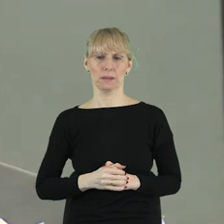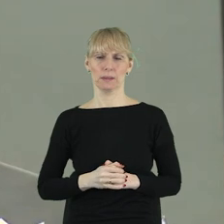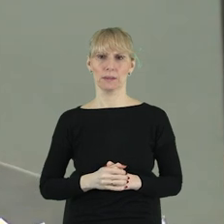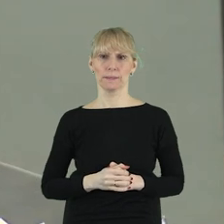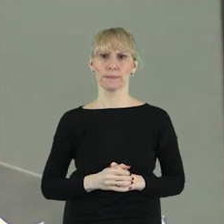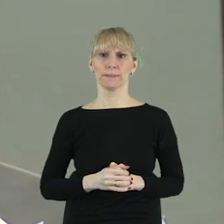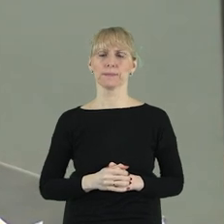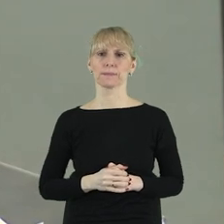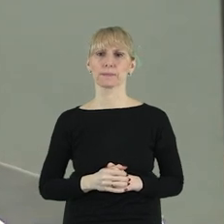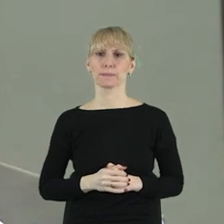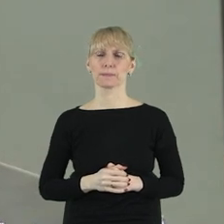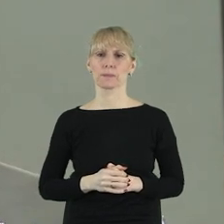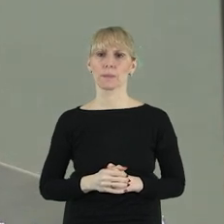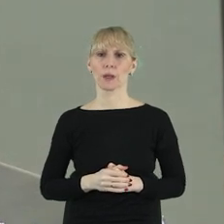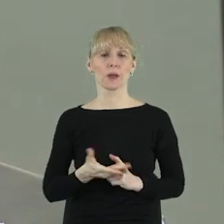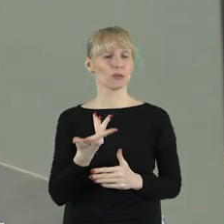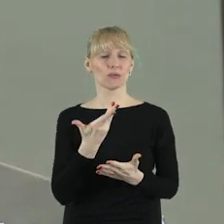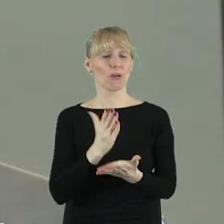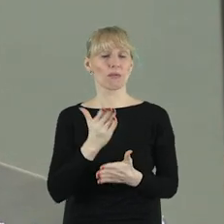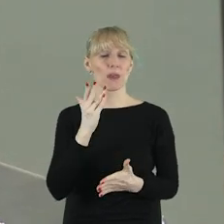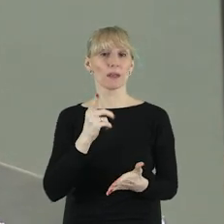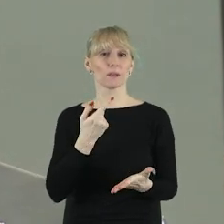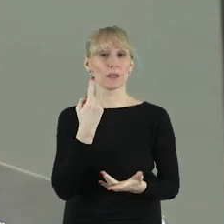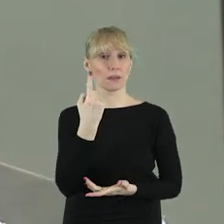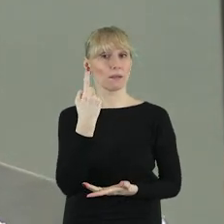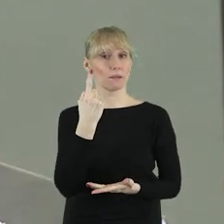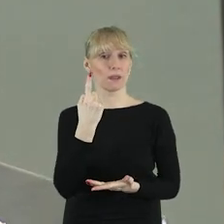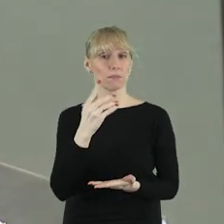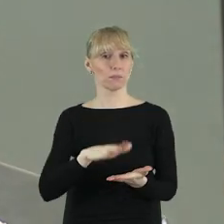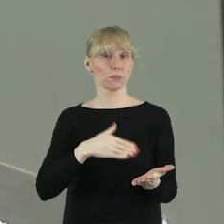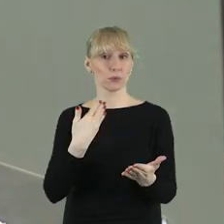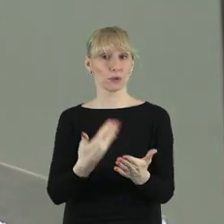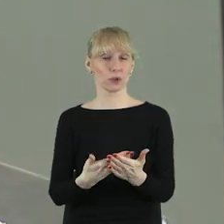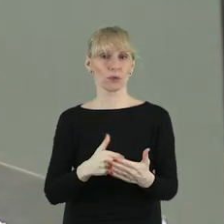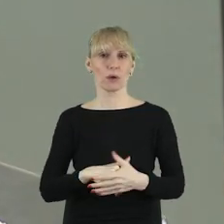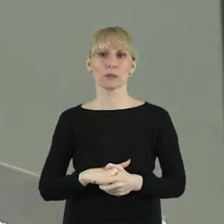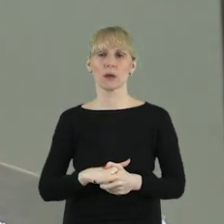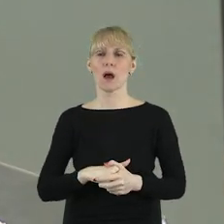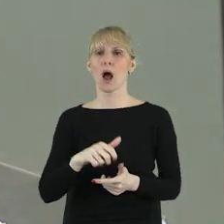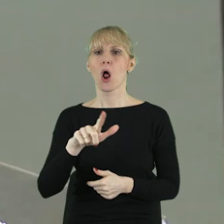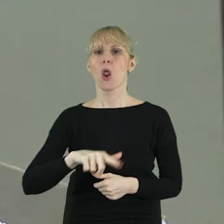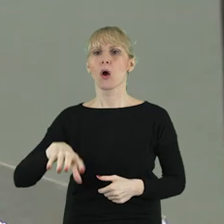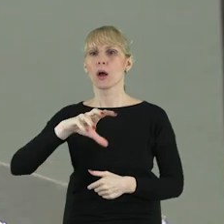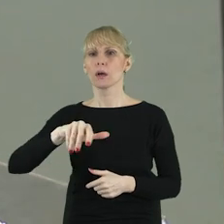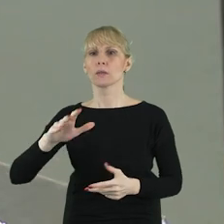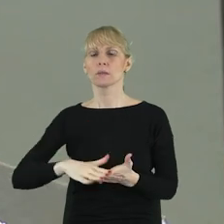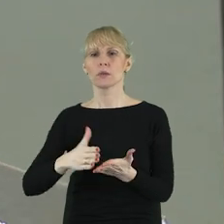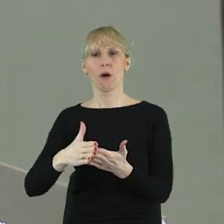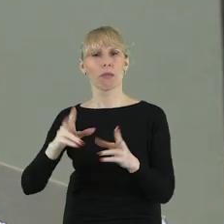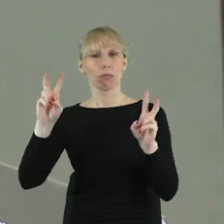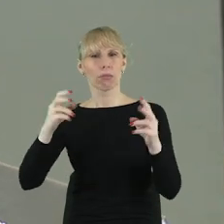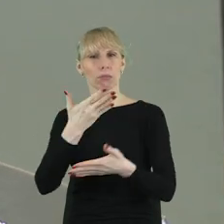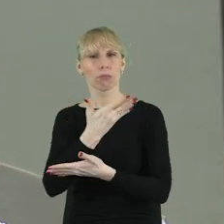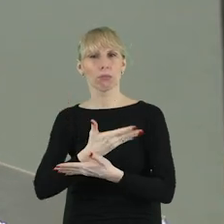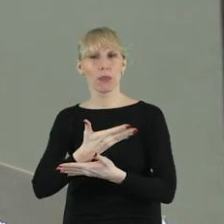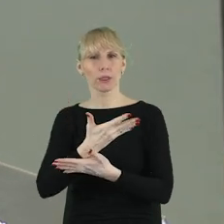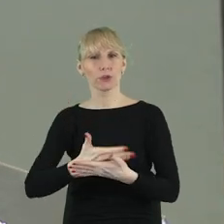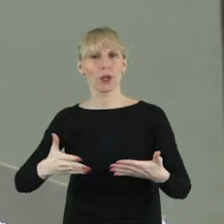przyznają sytuację. Ale to nie jest jedyny przykład. W lokalnej grupie działania Nasza Ziemia